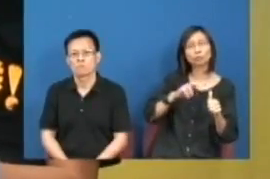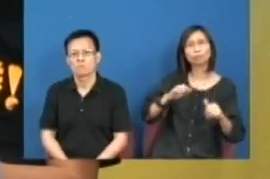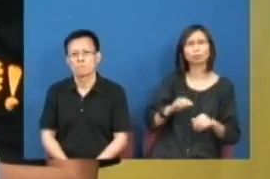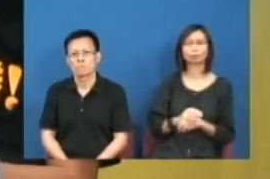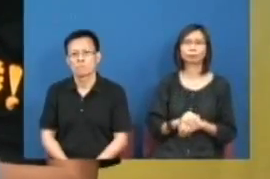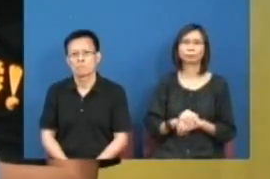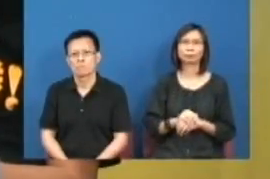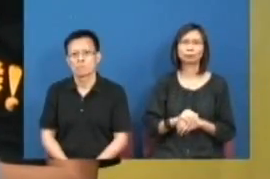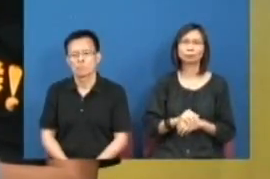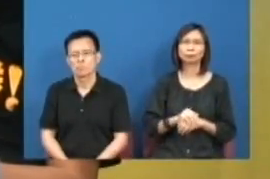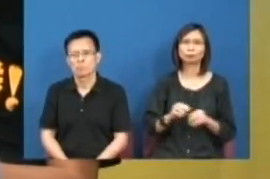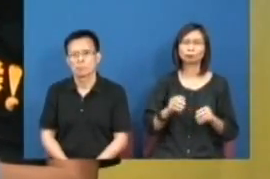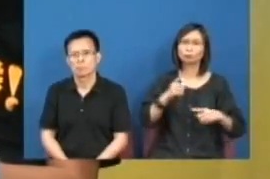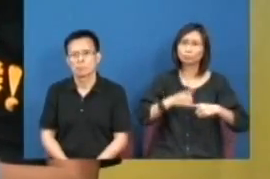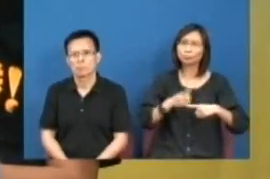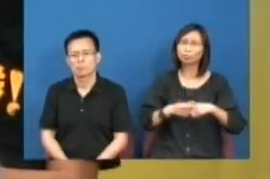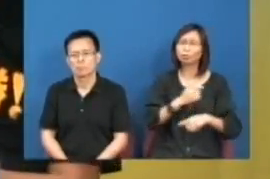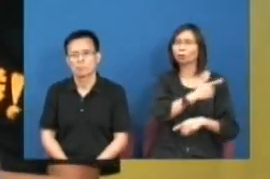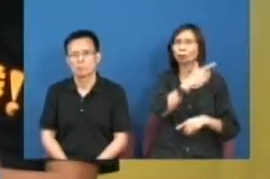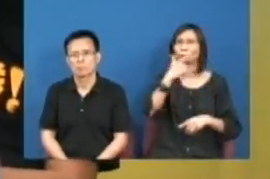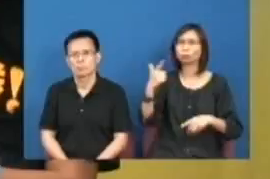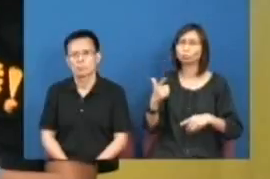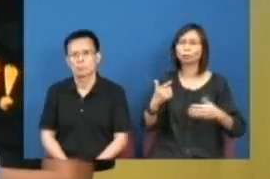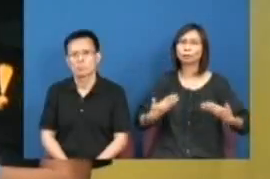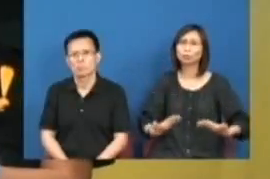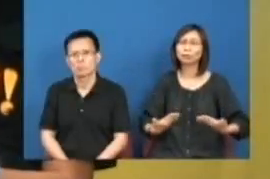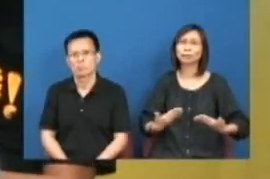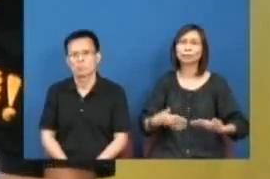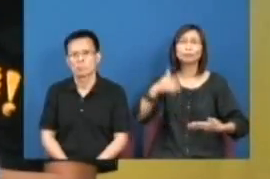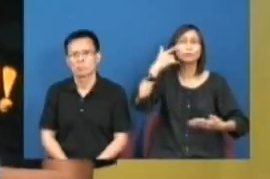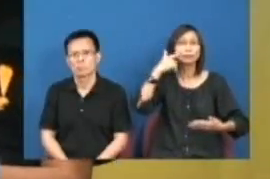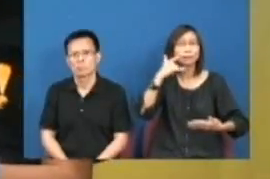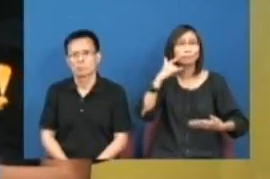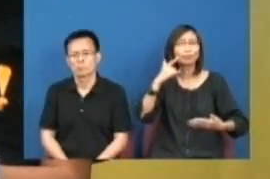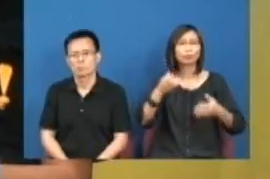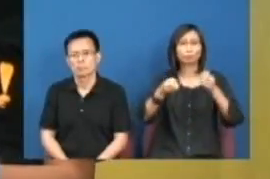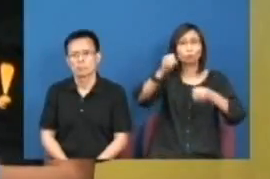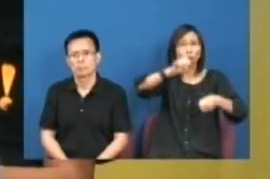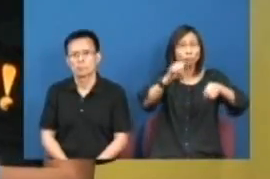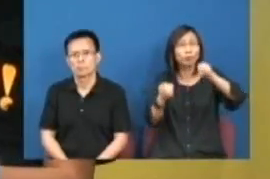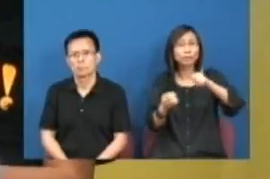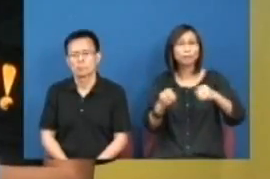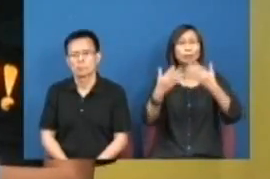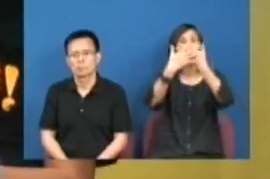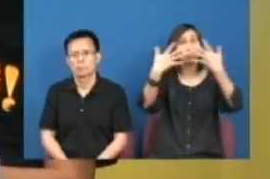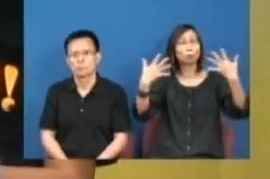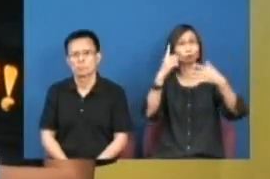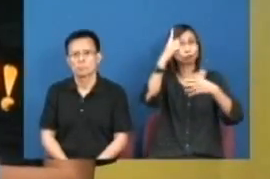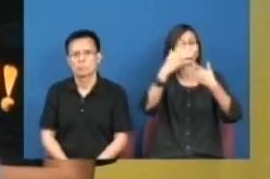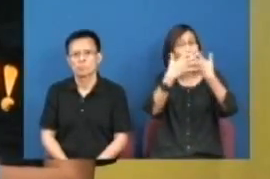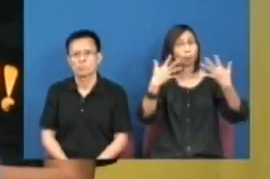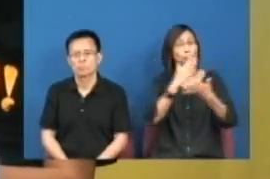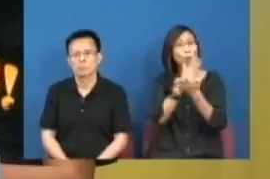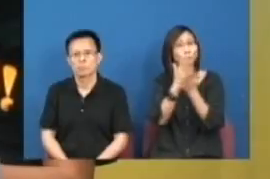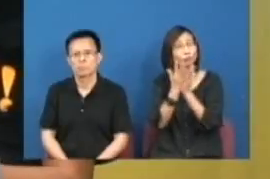實很大程度上，因為喺而家依個世代有新的科技啊、互聯網啊，將政治依樣嘢真係